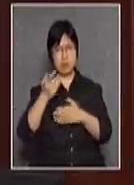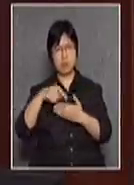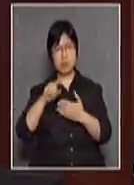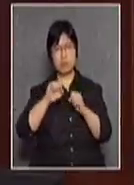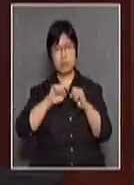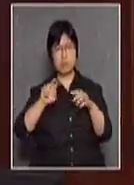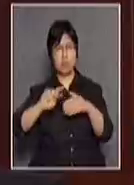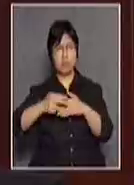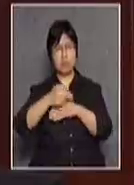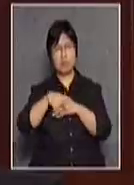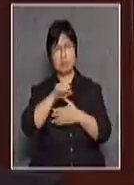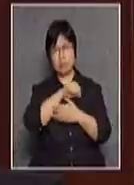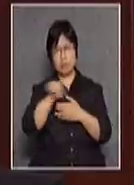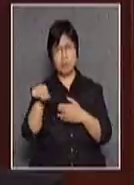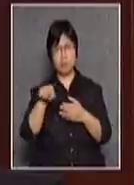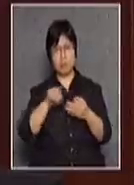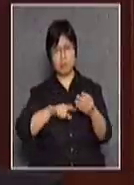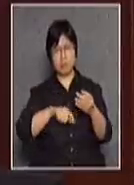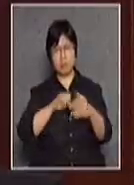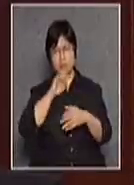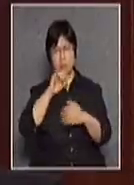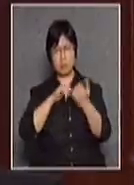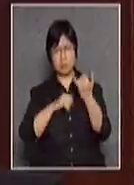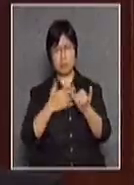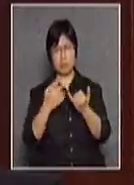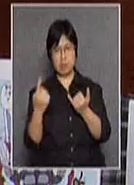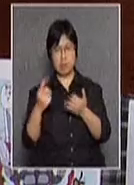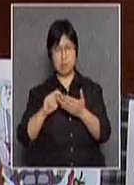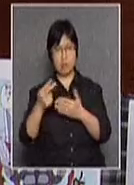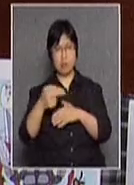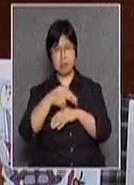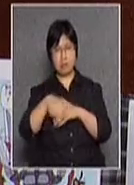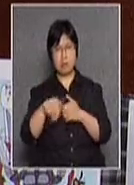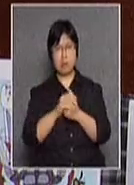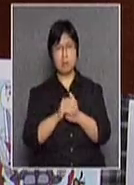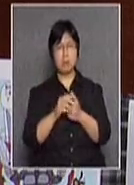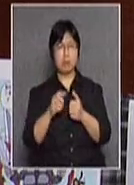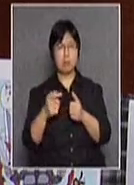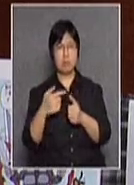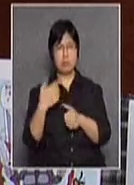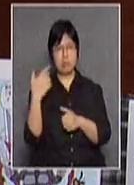布修正案被否決。陳志全議員，請你動議第651項修正案。